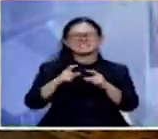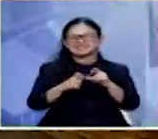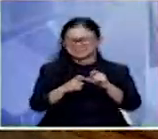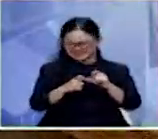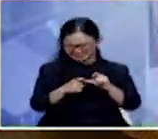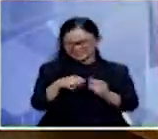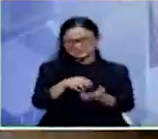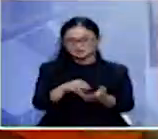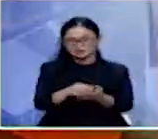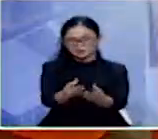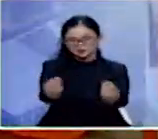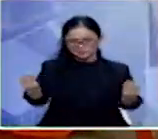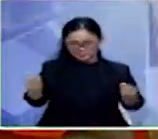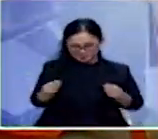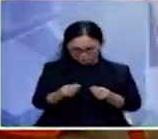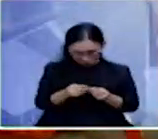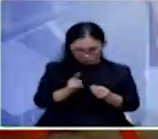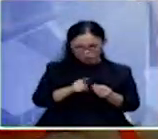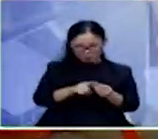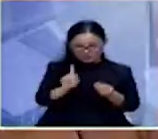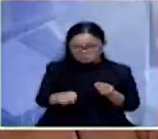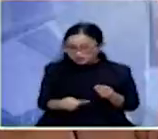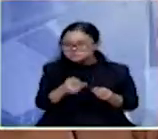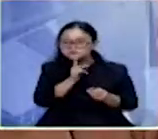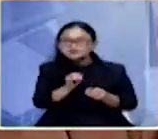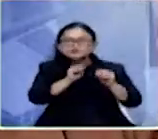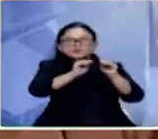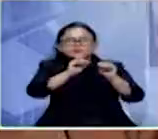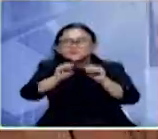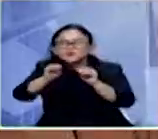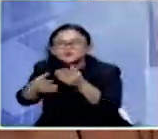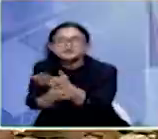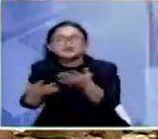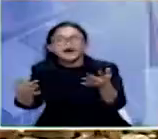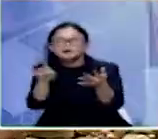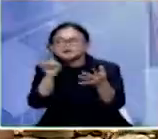Memanfaatkan lahan terbuka, komunitas ini berusaha memberikan sarana pemberdayaan bagi masyarakat.